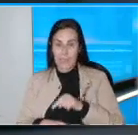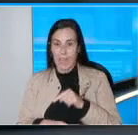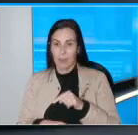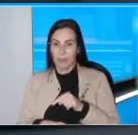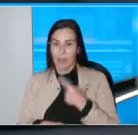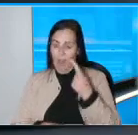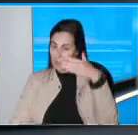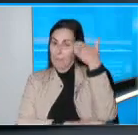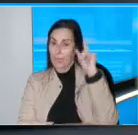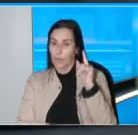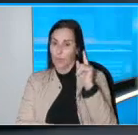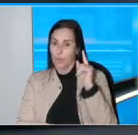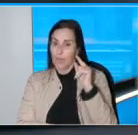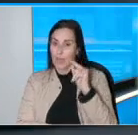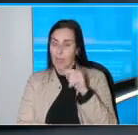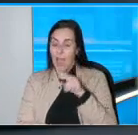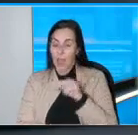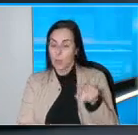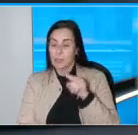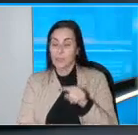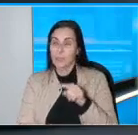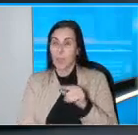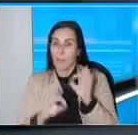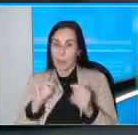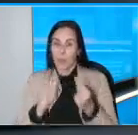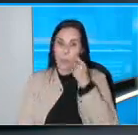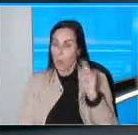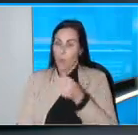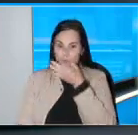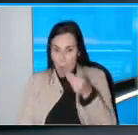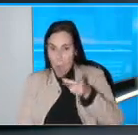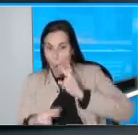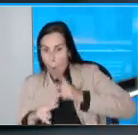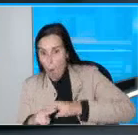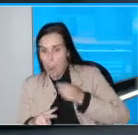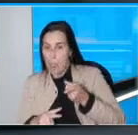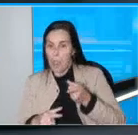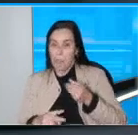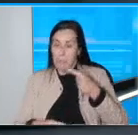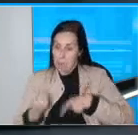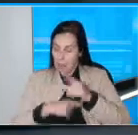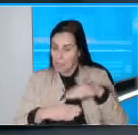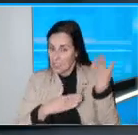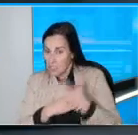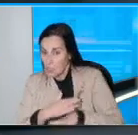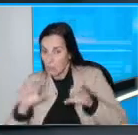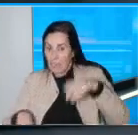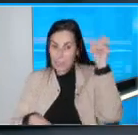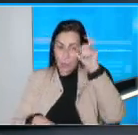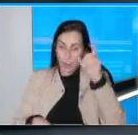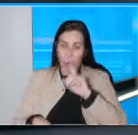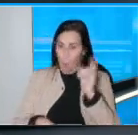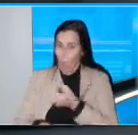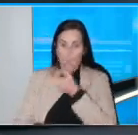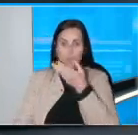היא אחת המדינות שהנושא הזה עלה במיוחד. כולם שאלו האם הוא חולה, האם הוא התחלף, האם זה סוף של, זה הסוף של ארדואן